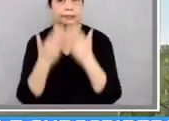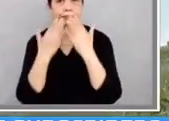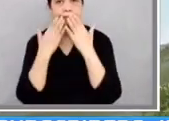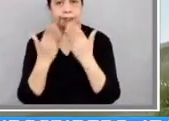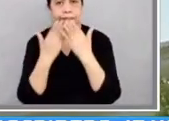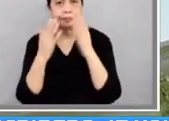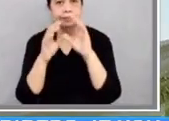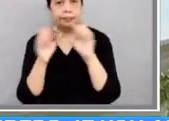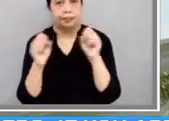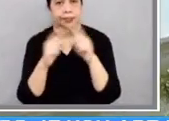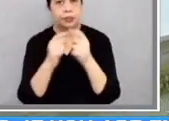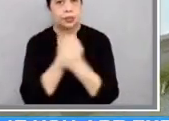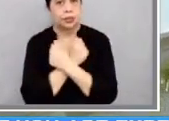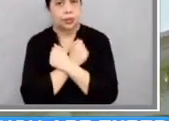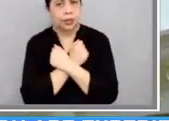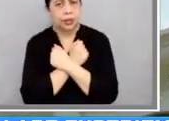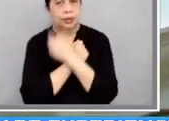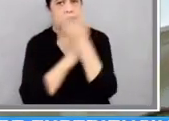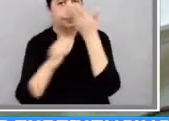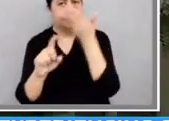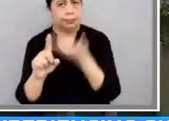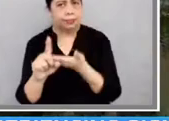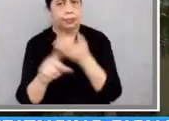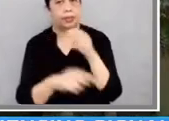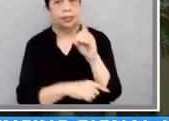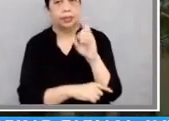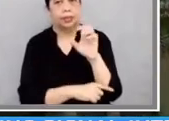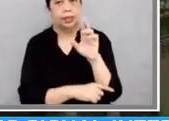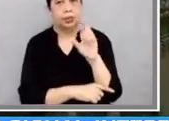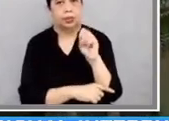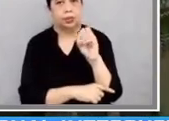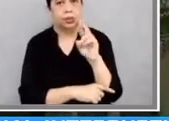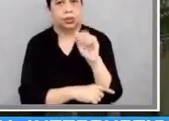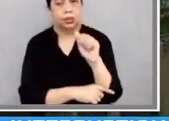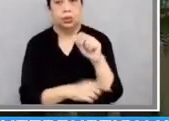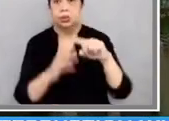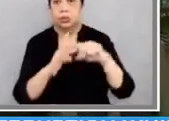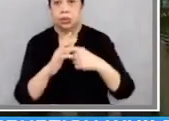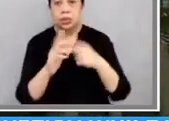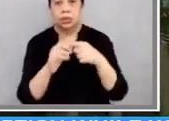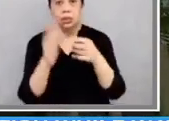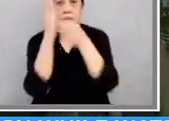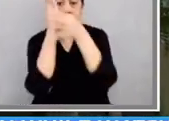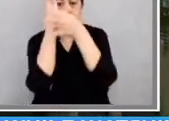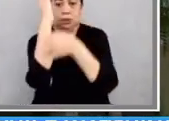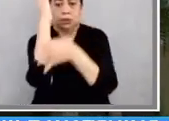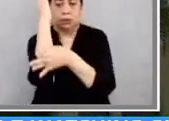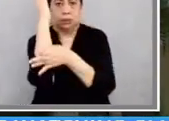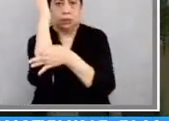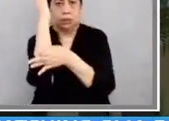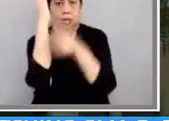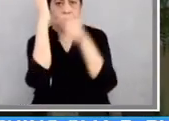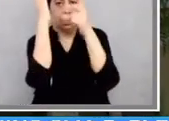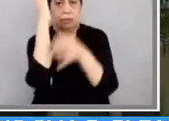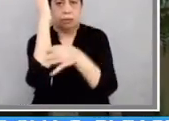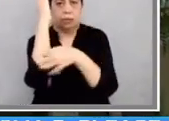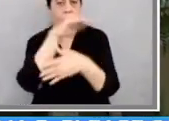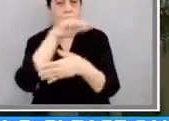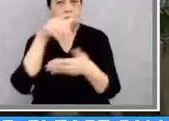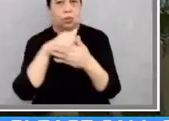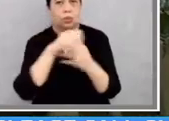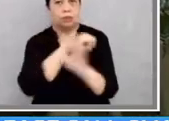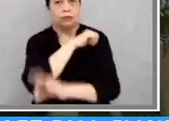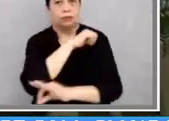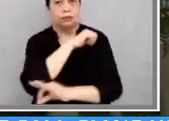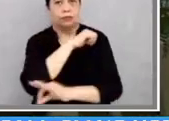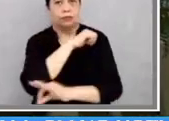sa paghumahal sa bayan ni Del Rosario. Simula ngayong araw, ilalagay sa half-staff ang watawat ng bansa sa lahat ng Foreign Service Post ng